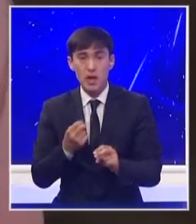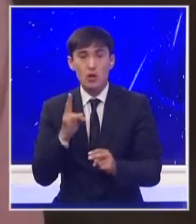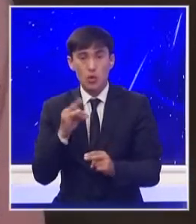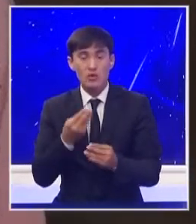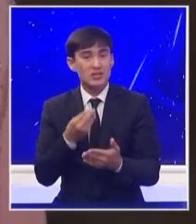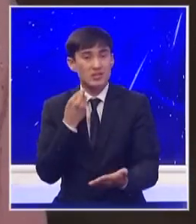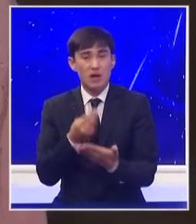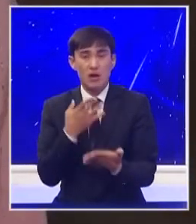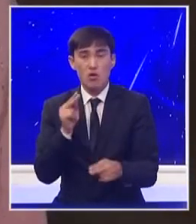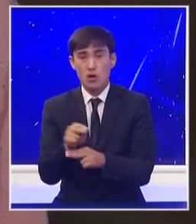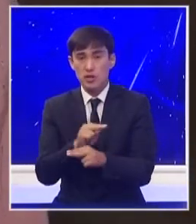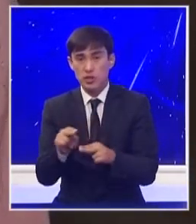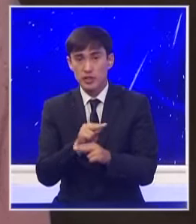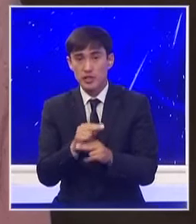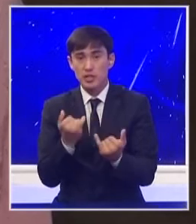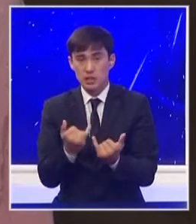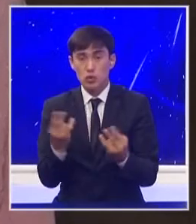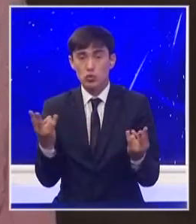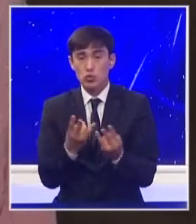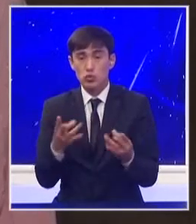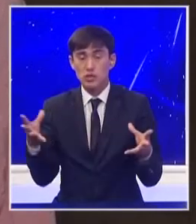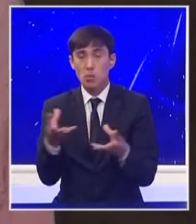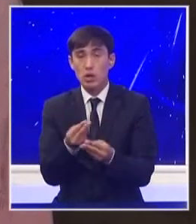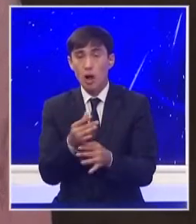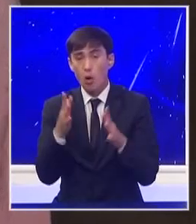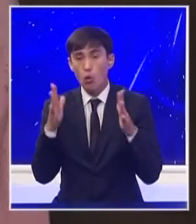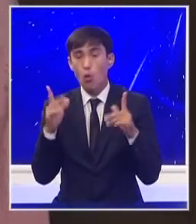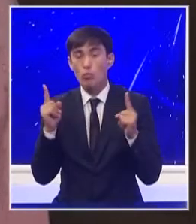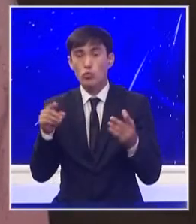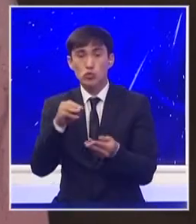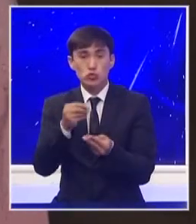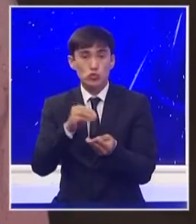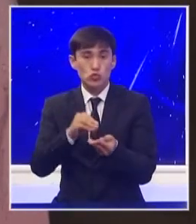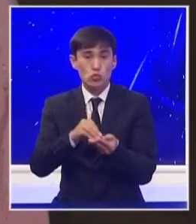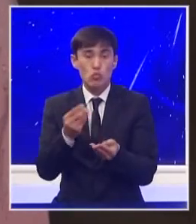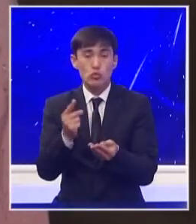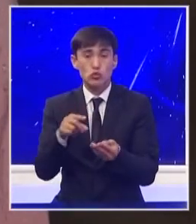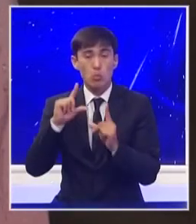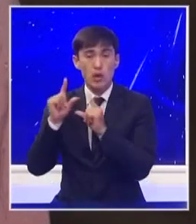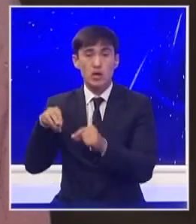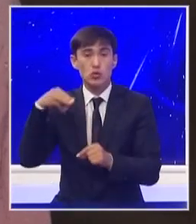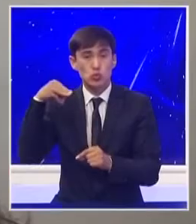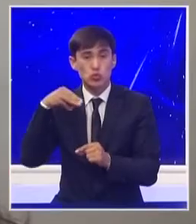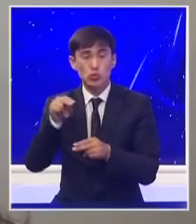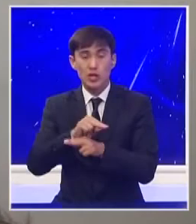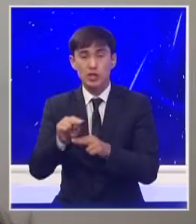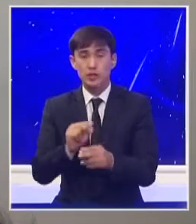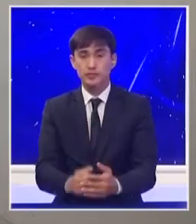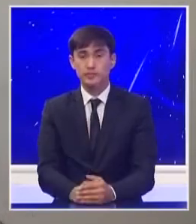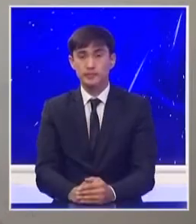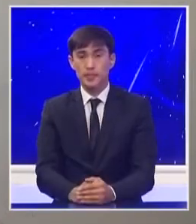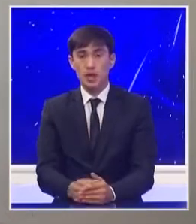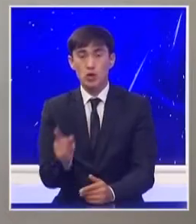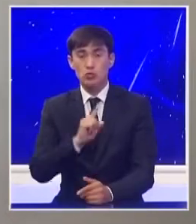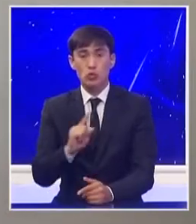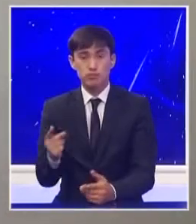это дорогостоящее лечение. Теперь нужно собрать огромную сумму, чтобы поехать в Турцию на лечение. Чтобы приблизить